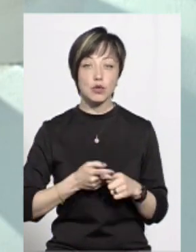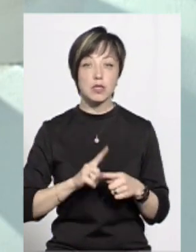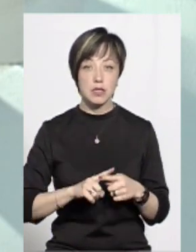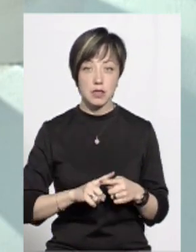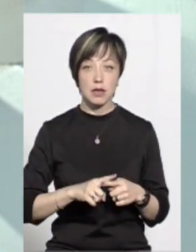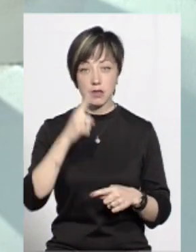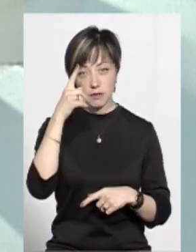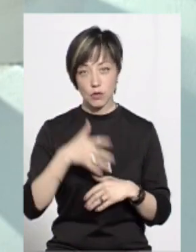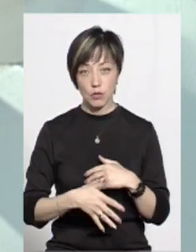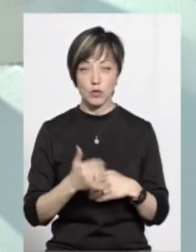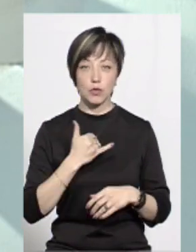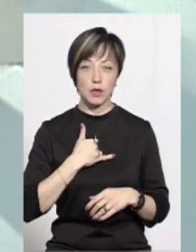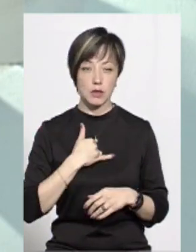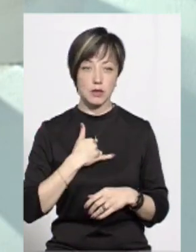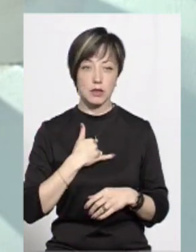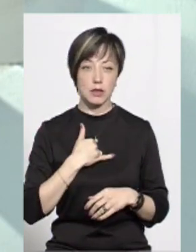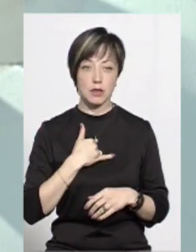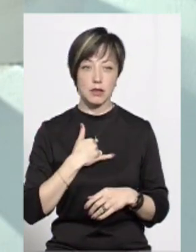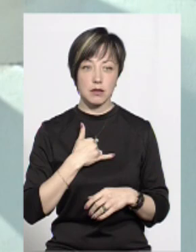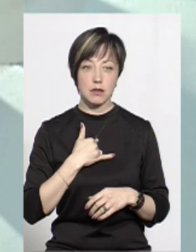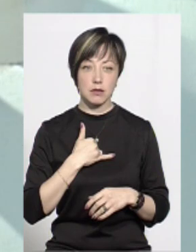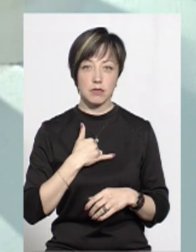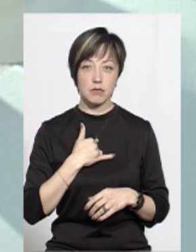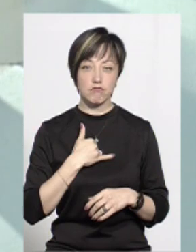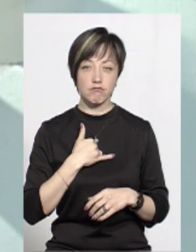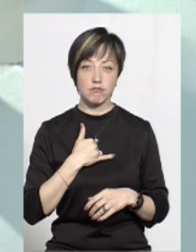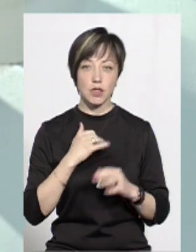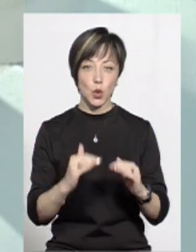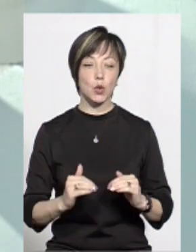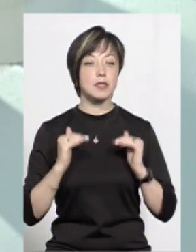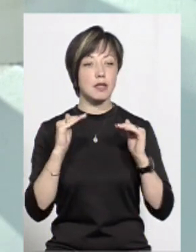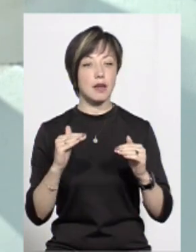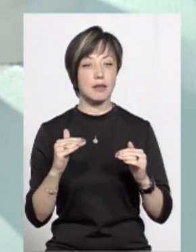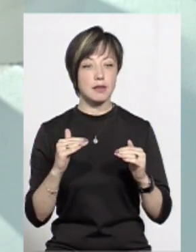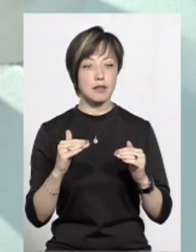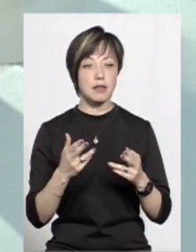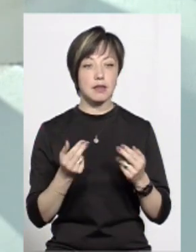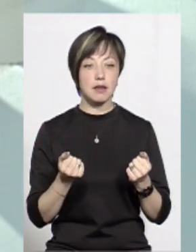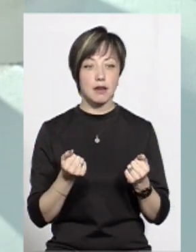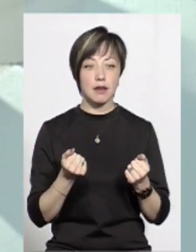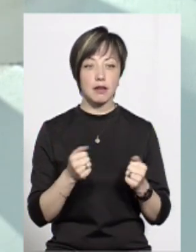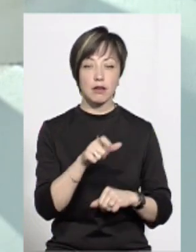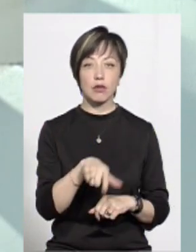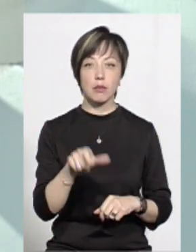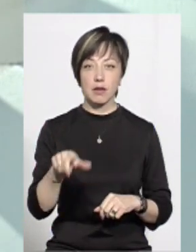ця свідомість в нас не просинається, мабуть, зростає. Так, громадяни